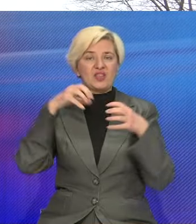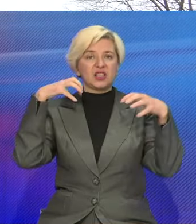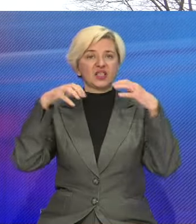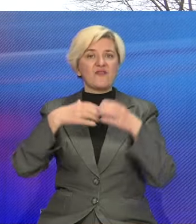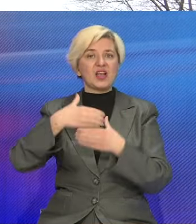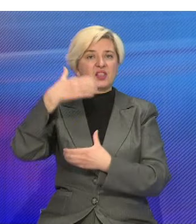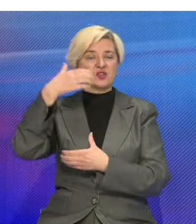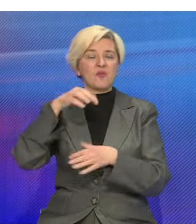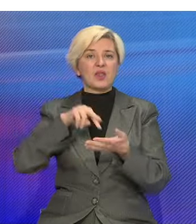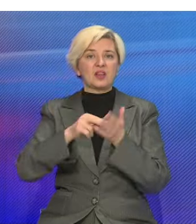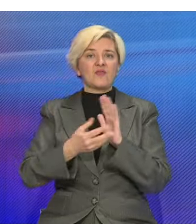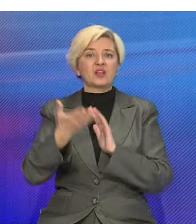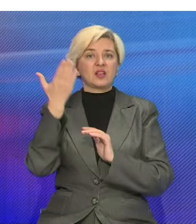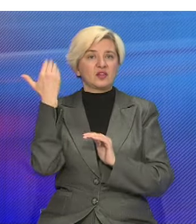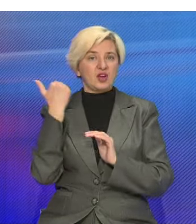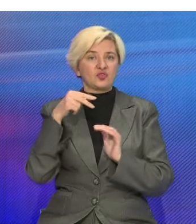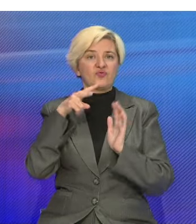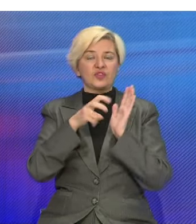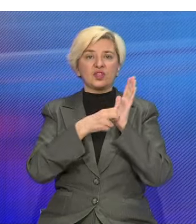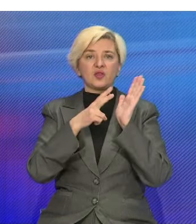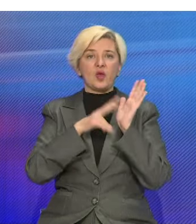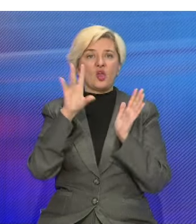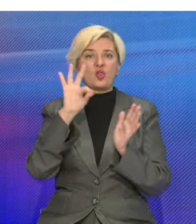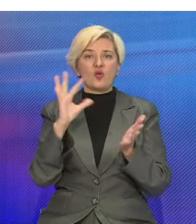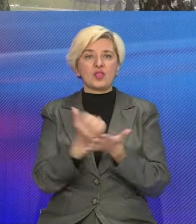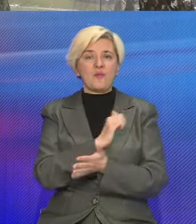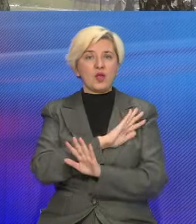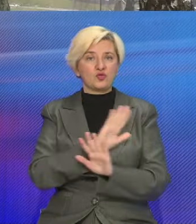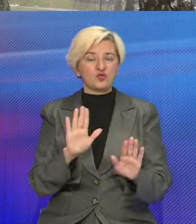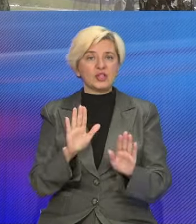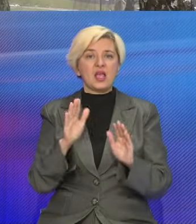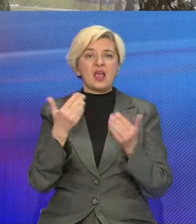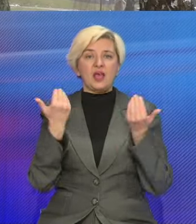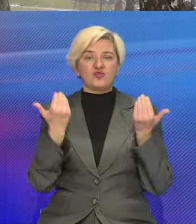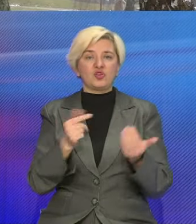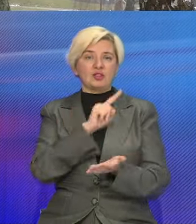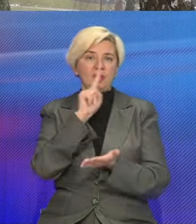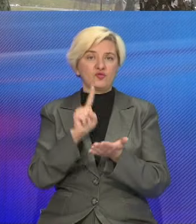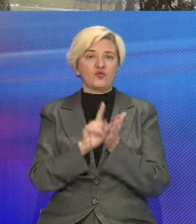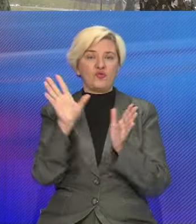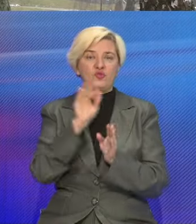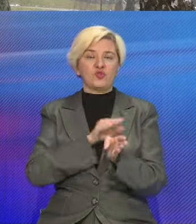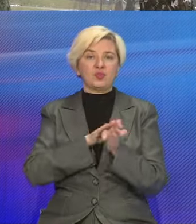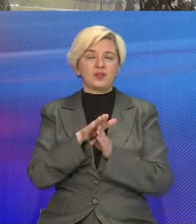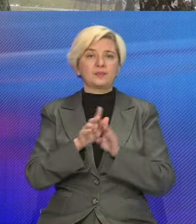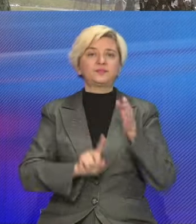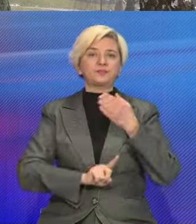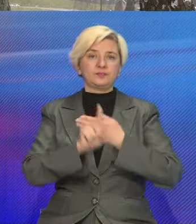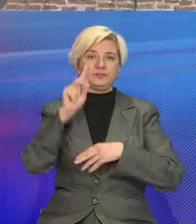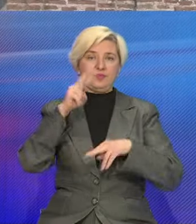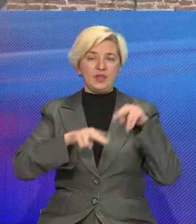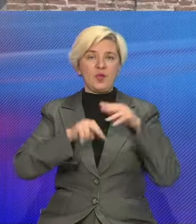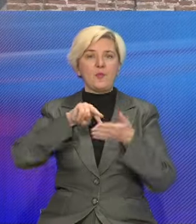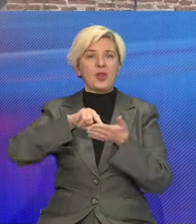царквы у 2017-м годзі, але не отрымалася. І вось зараз усе павінна здійсніться. Праступіць до будавніства